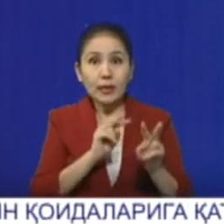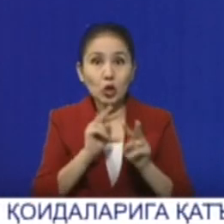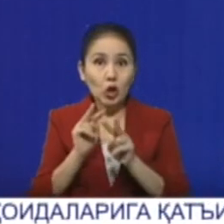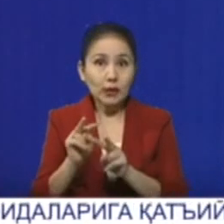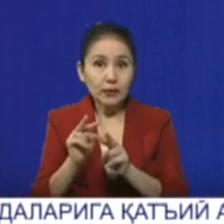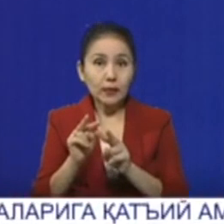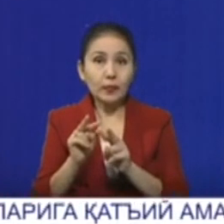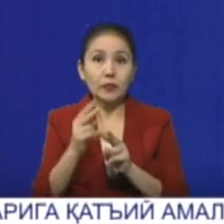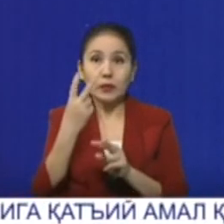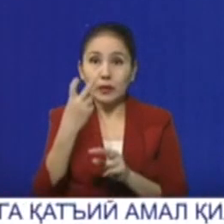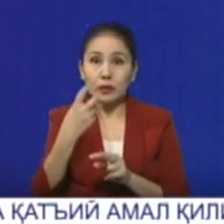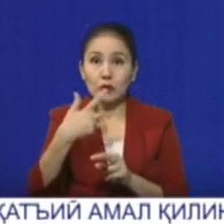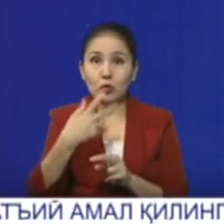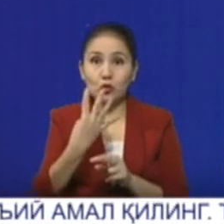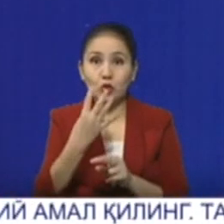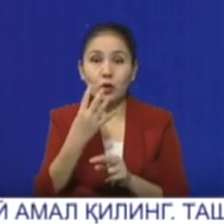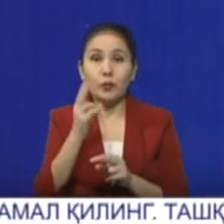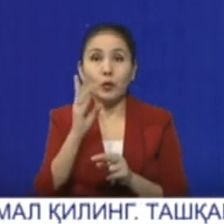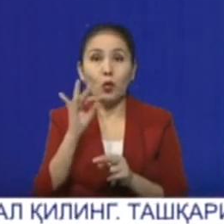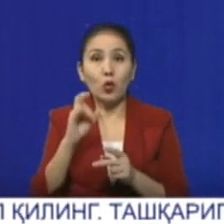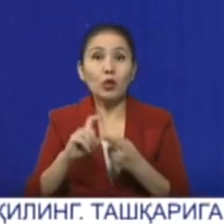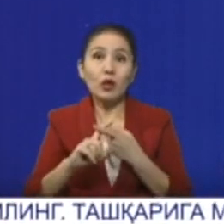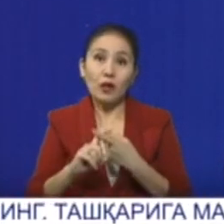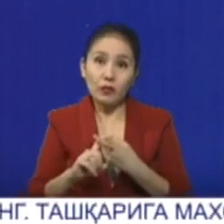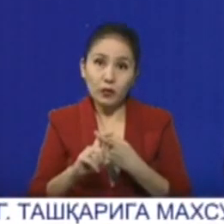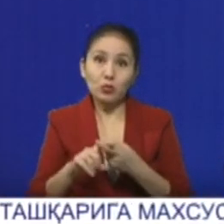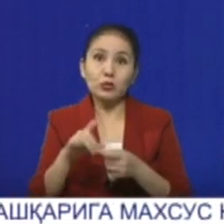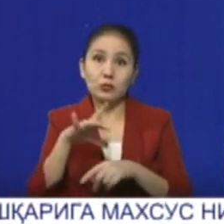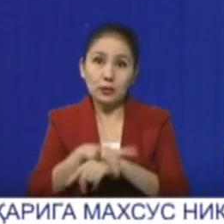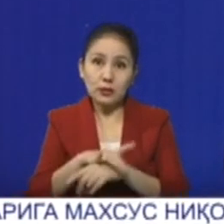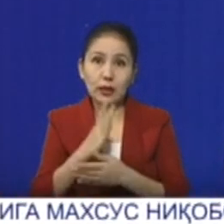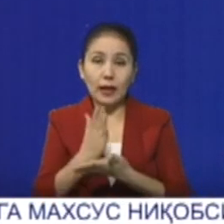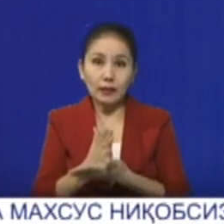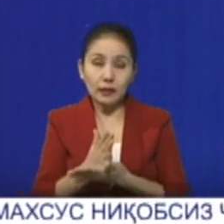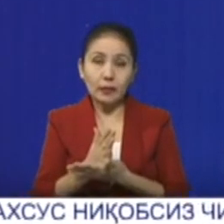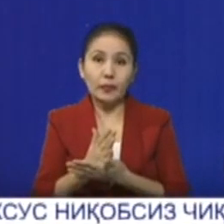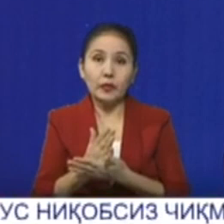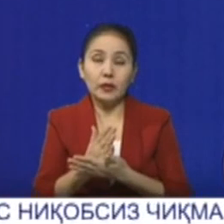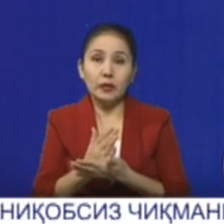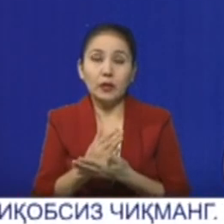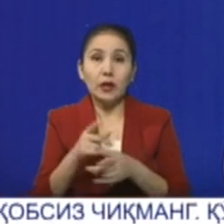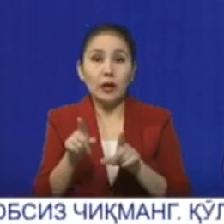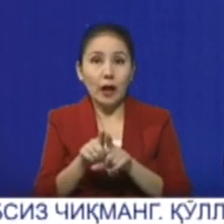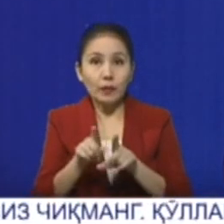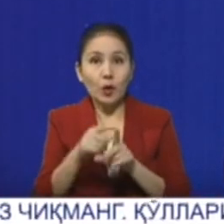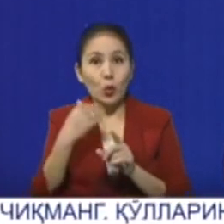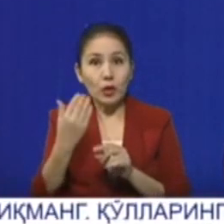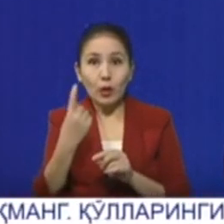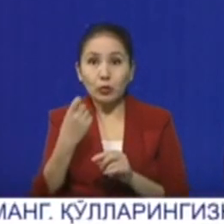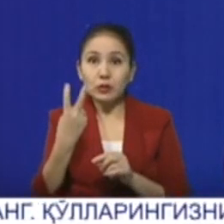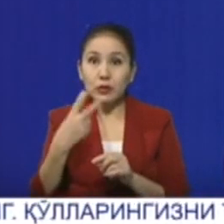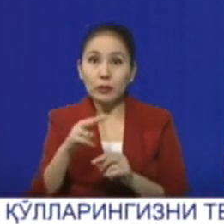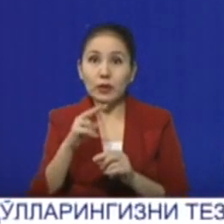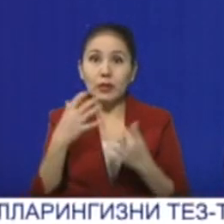ularni 234 nafarida koronavirus infeksiyasi tasdiqlangan. Хамде, улярна орасда, гибрузи